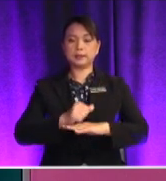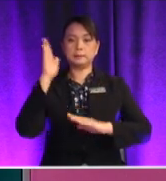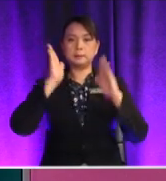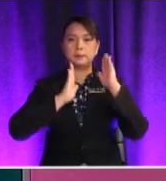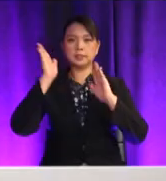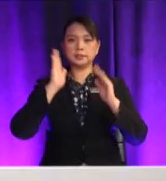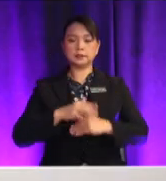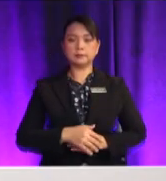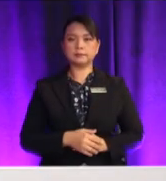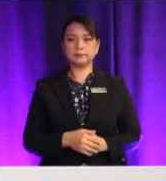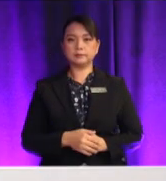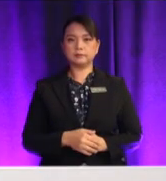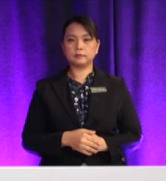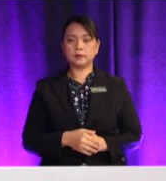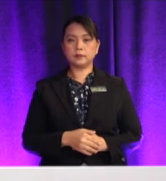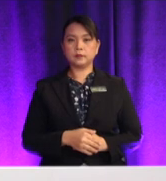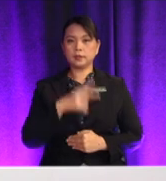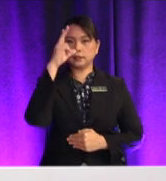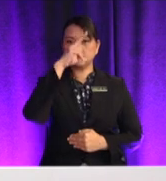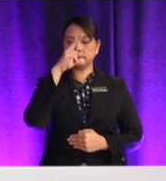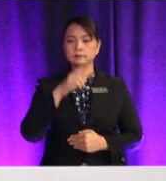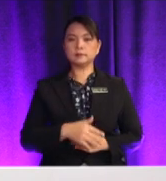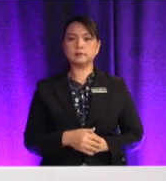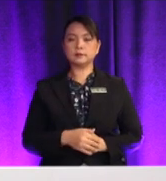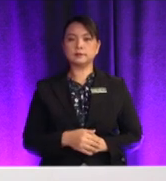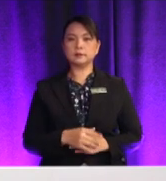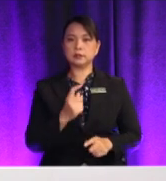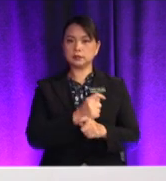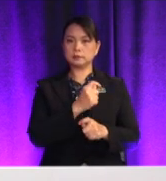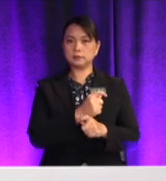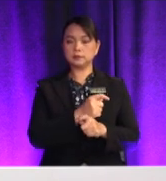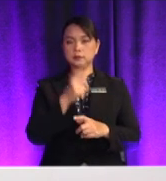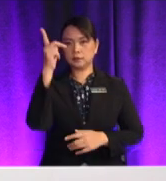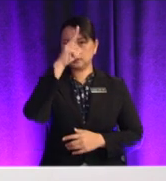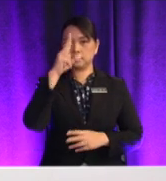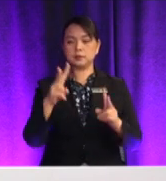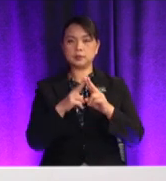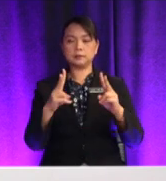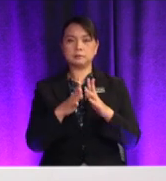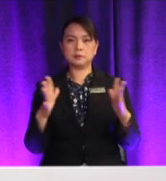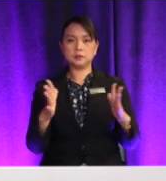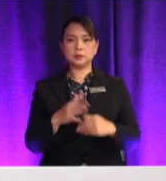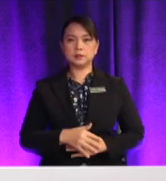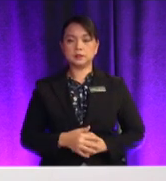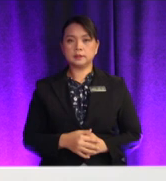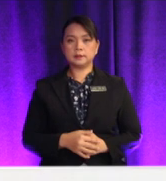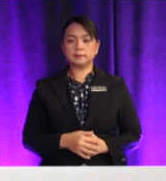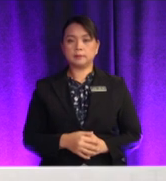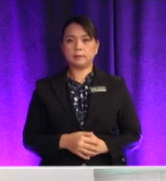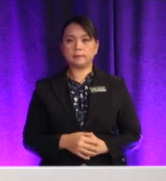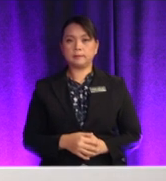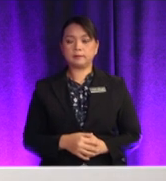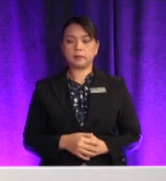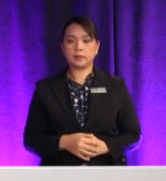kata peranan kerajaan memang sangat besar. Boleh kita kata sebagai peranan pihak media pun juga ya di sini. Seterusnya yang